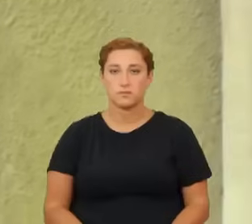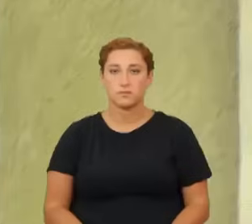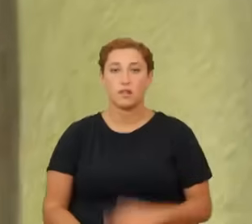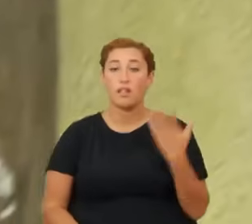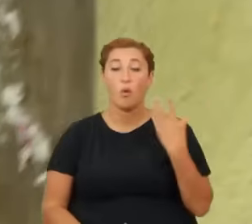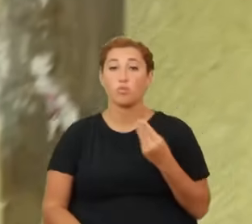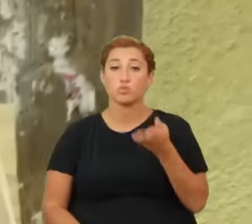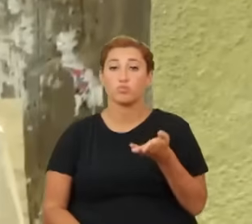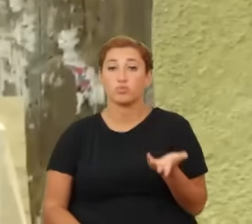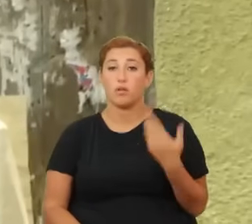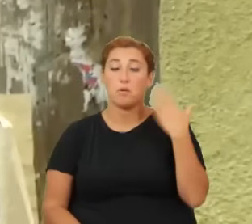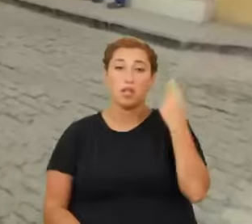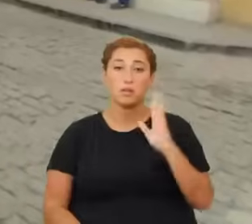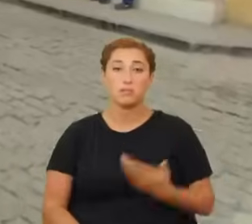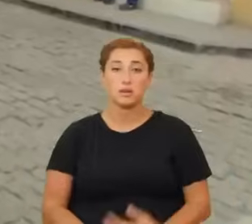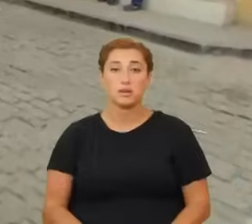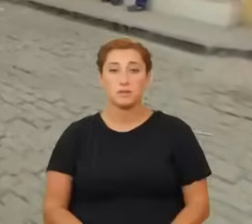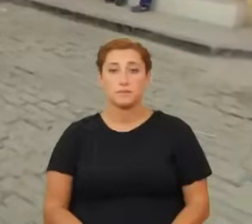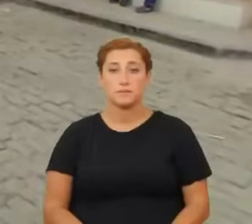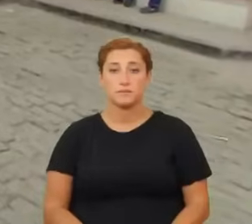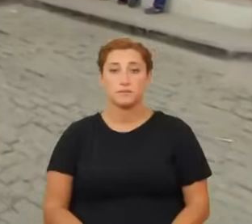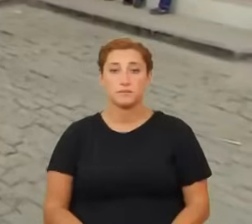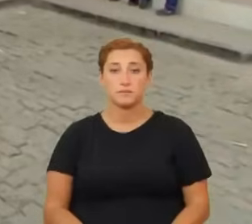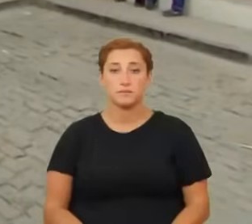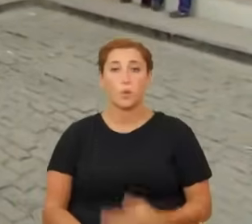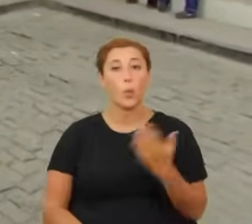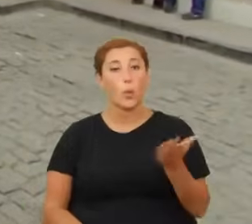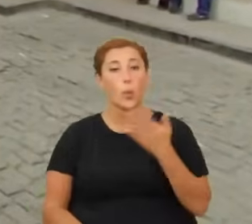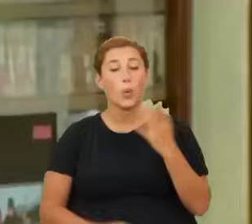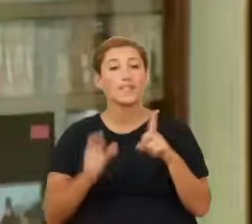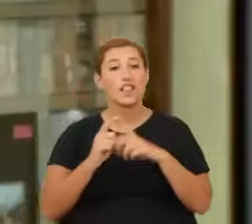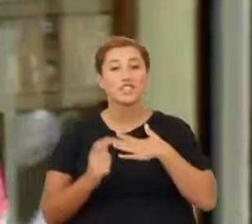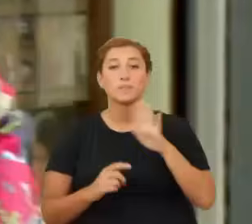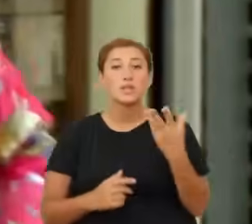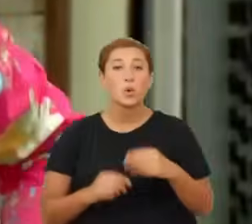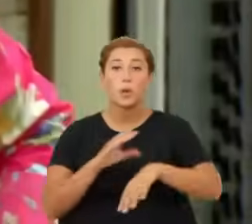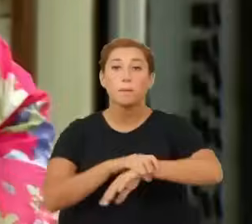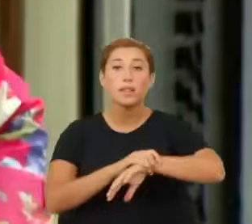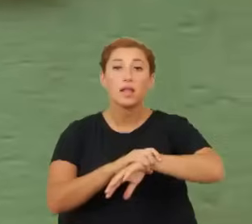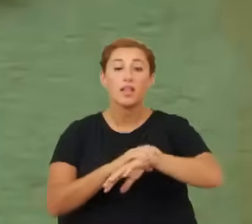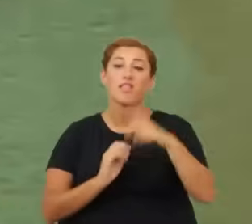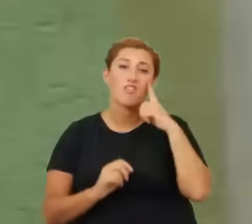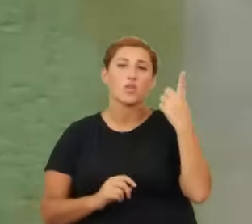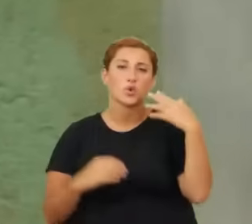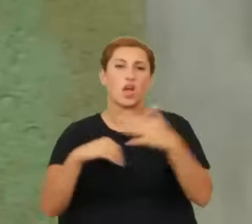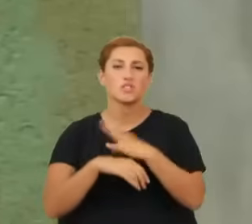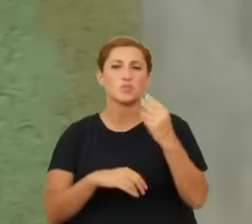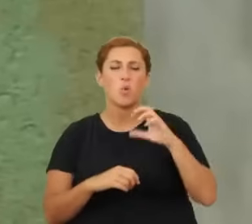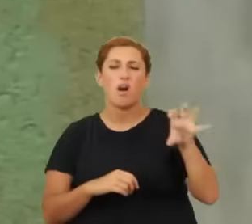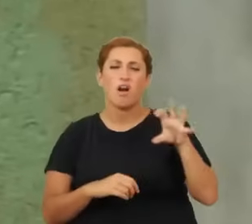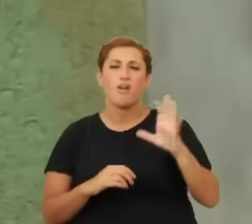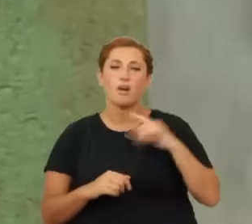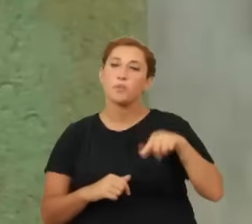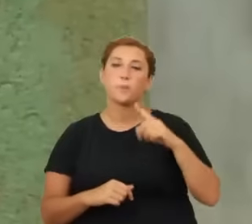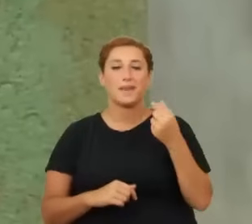Ne var bununla gülecek, ben anlamadım. Dilek sargılı bileğiyle apartmandan çıktı. Oo Dilekciğim, nasıl oldu bileğin? Vallahi dün akşam bayağı bir ağrıdı